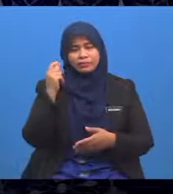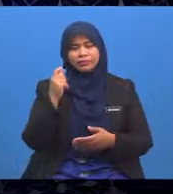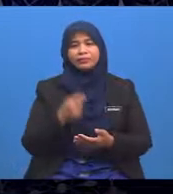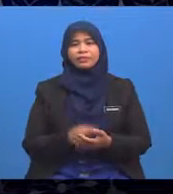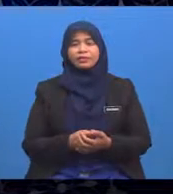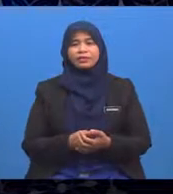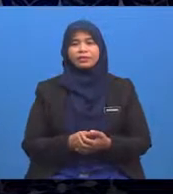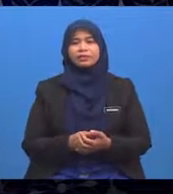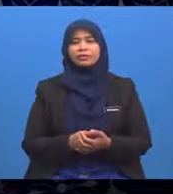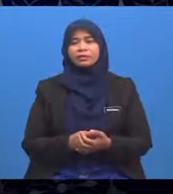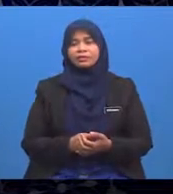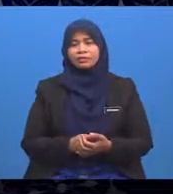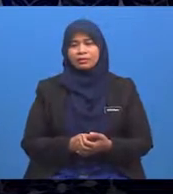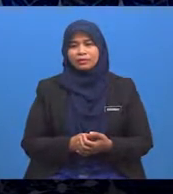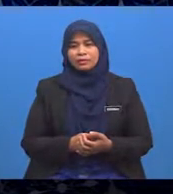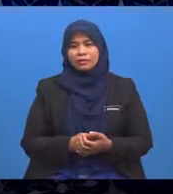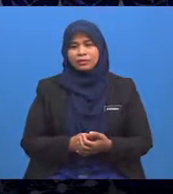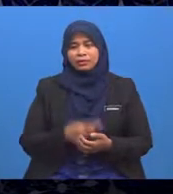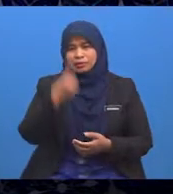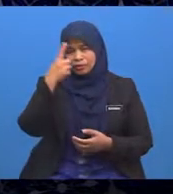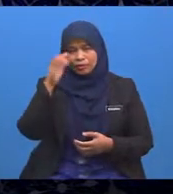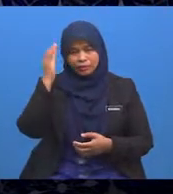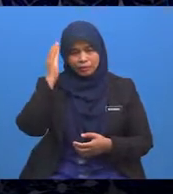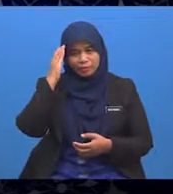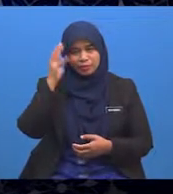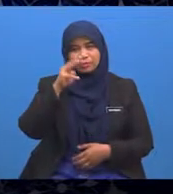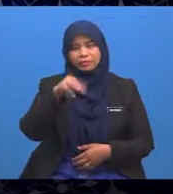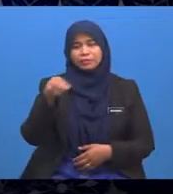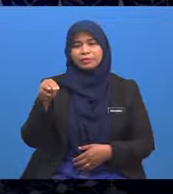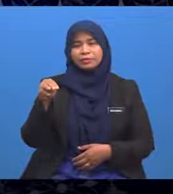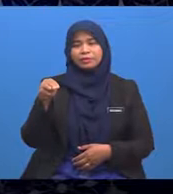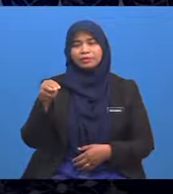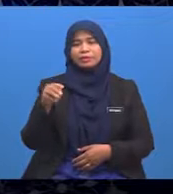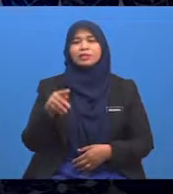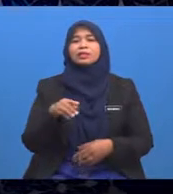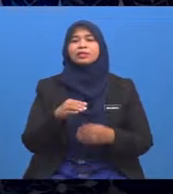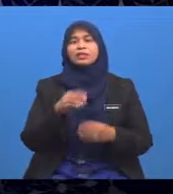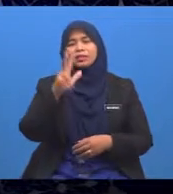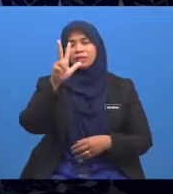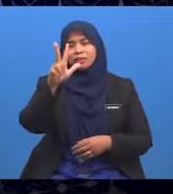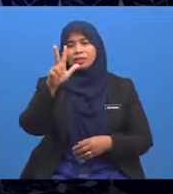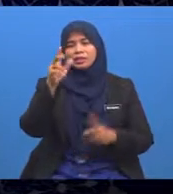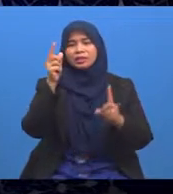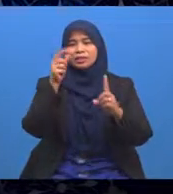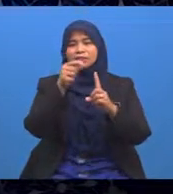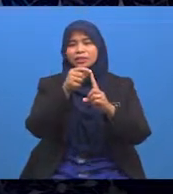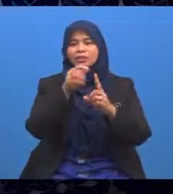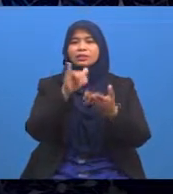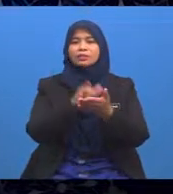akan perbezaan dan maksudnya. Untuk pengetahuan murid-murid, ketiga-tiga istilah tersebut